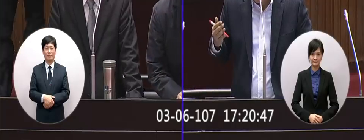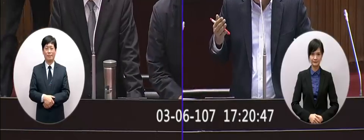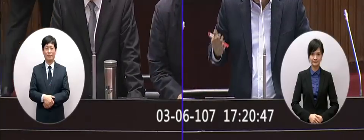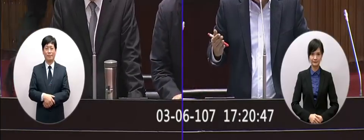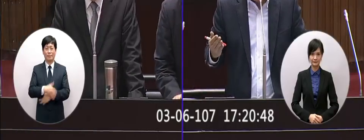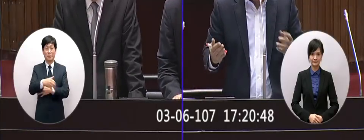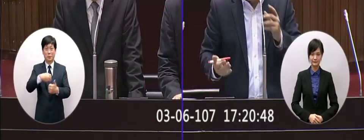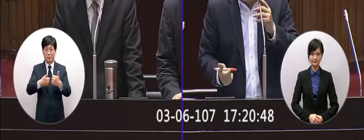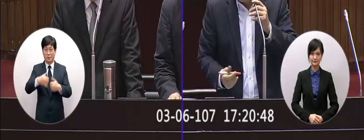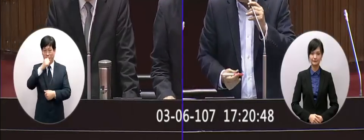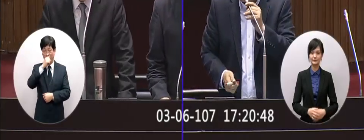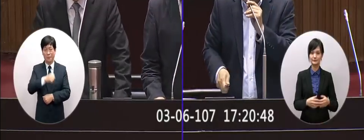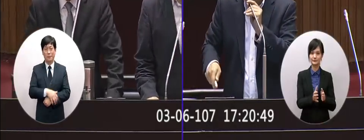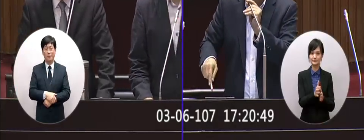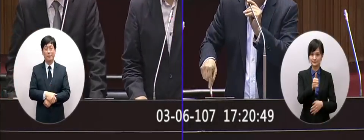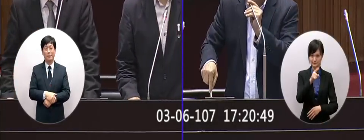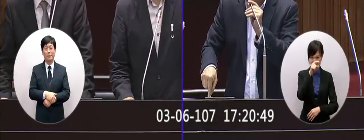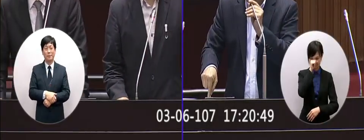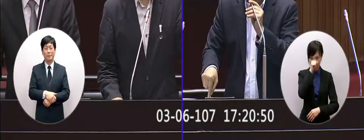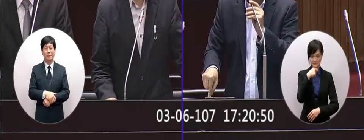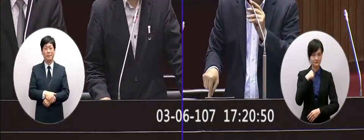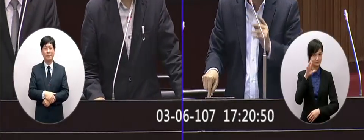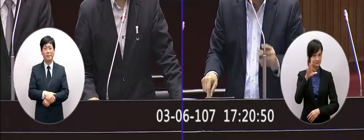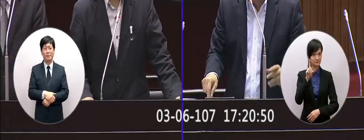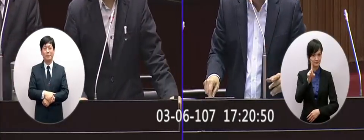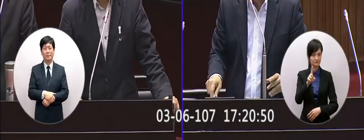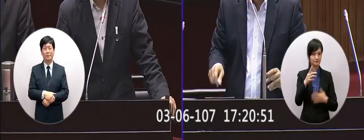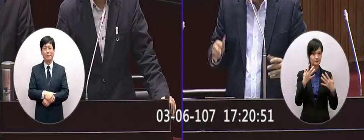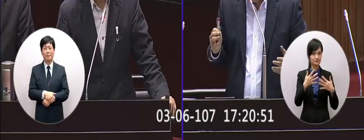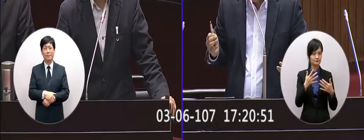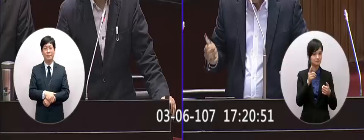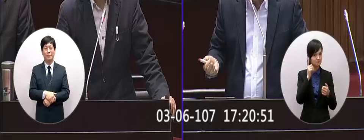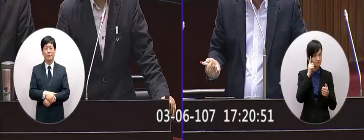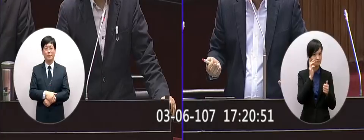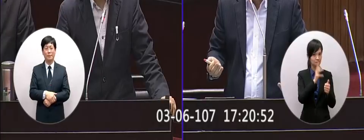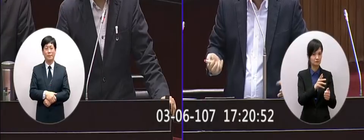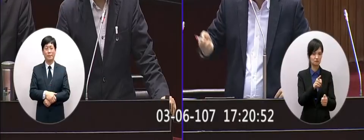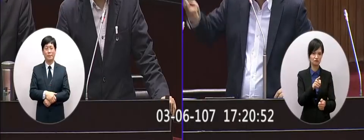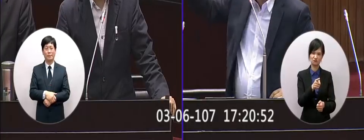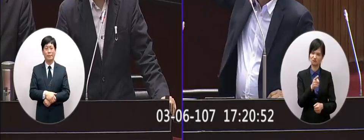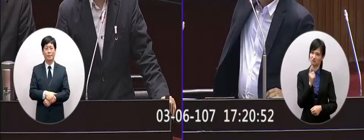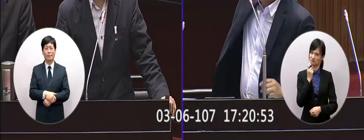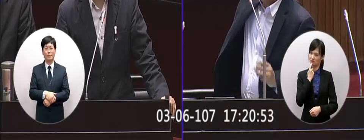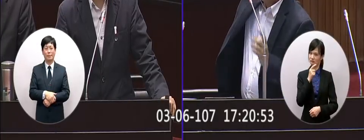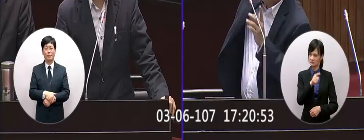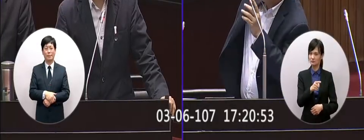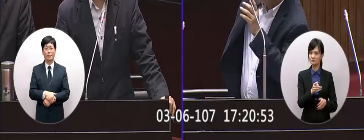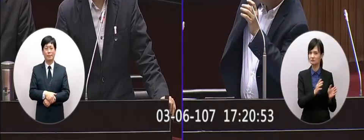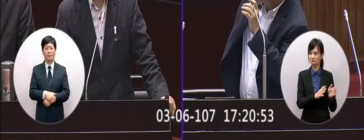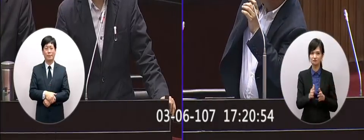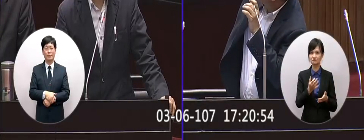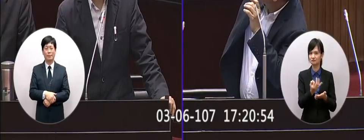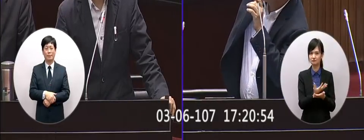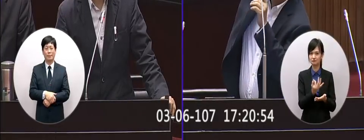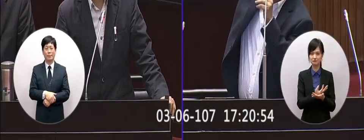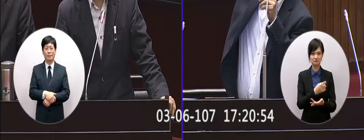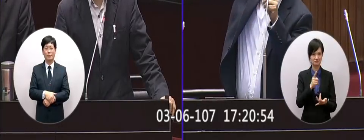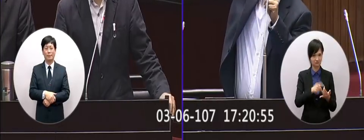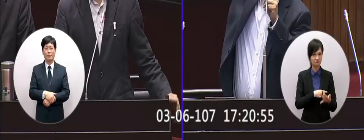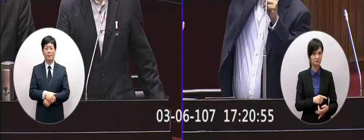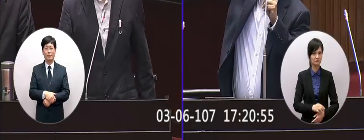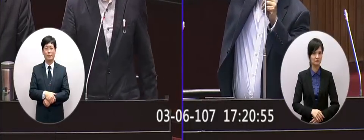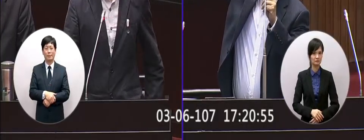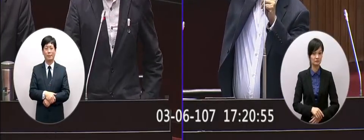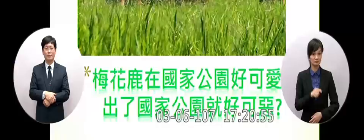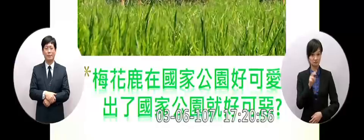中委好， 叶部长好。我有一个问题，我感觉吼，恁处理了为德不足啦。你啊看迄个，这个足水